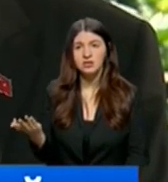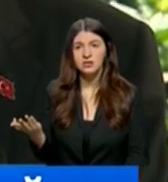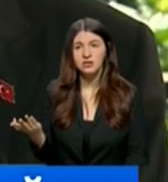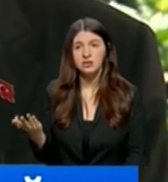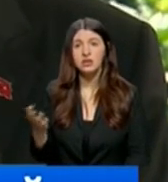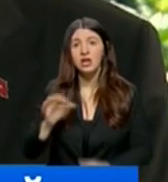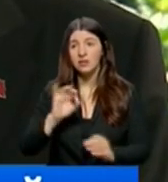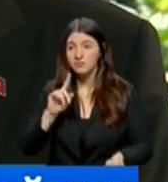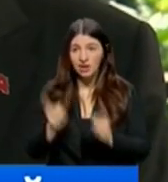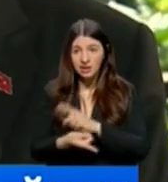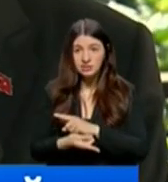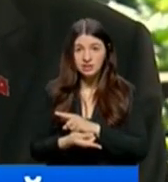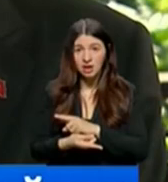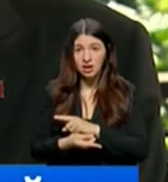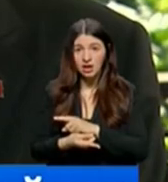Tam tersine,